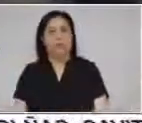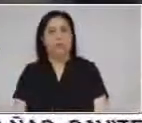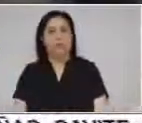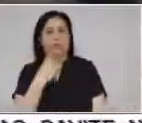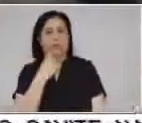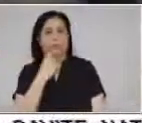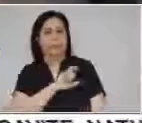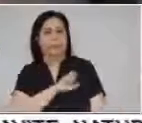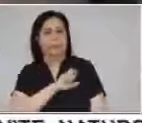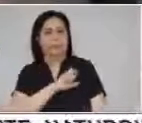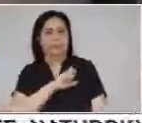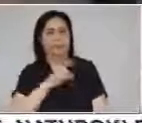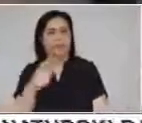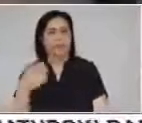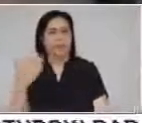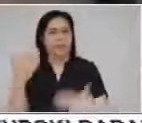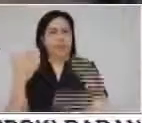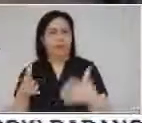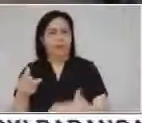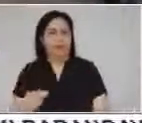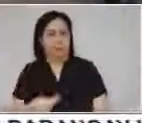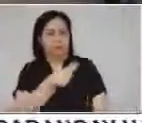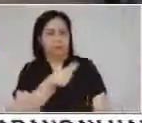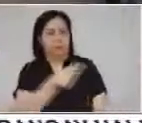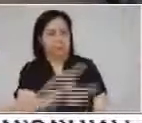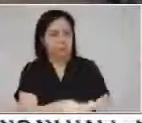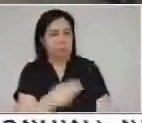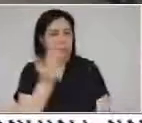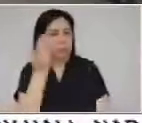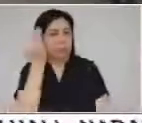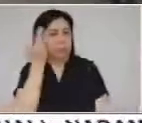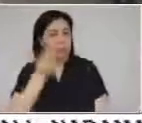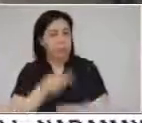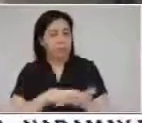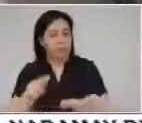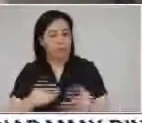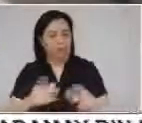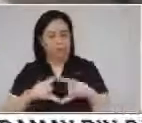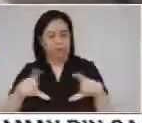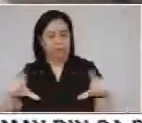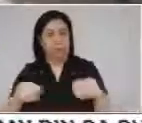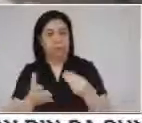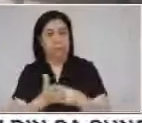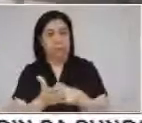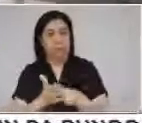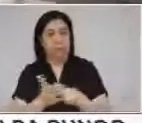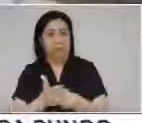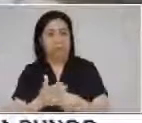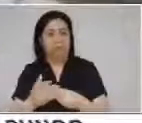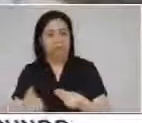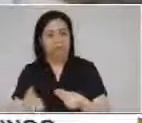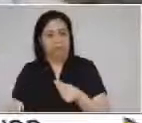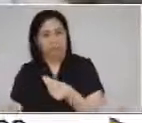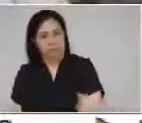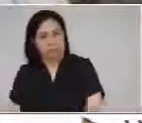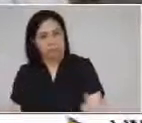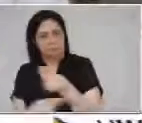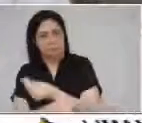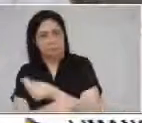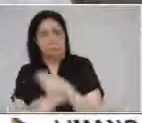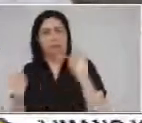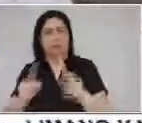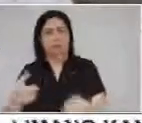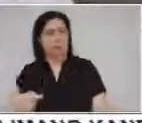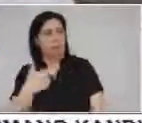Ayon kay Afghan Interior Ministry spokesman Tariq Aryan, karamihan sa mga biktima ay mga batang estudyante. Hindi pa alam